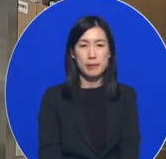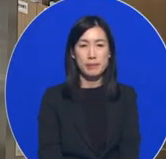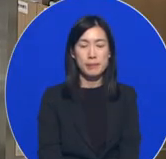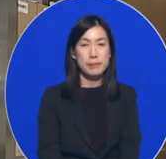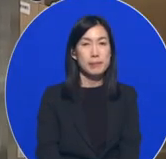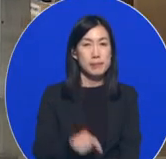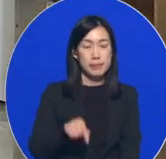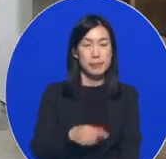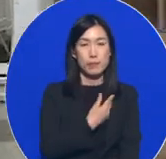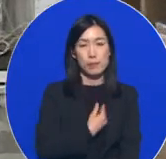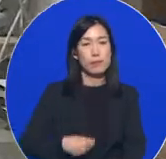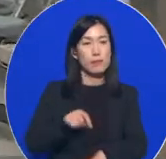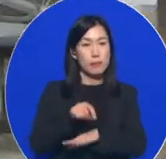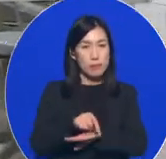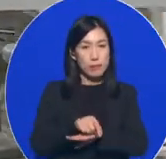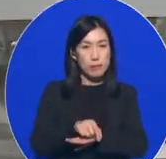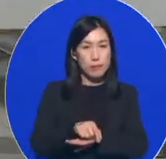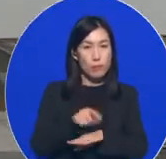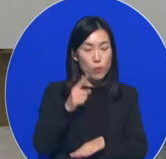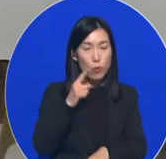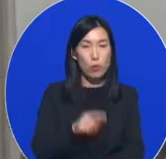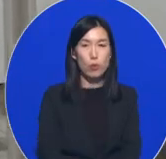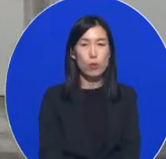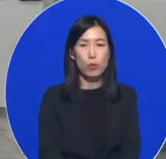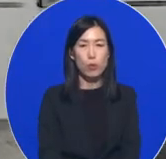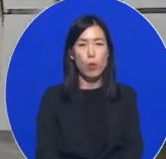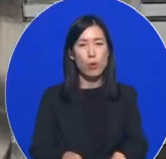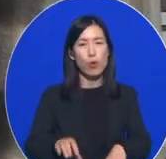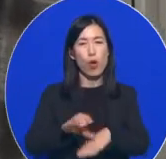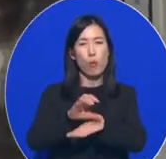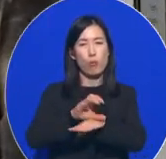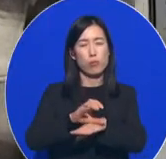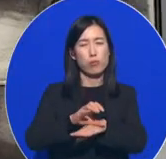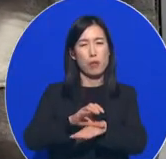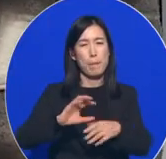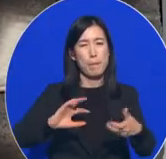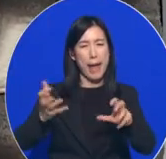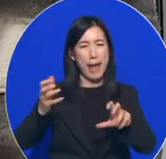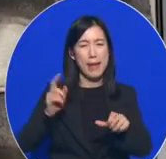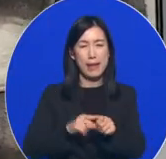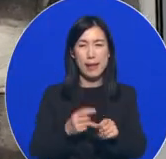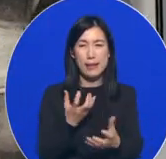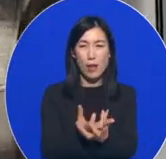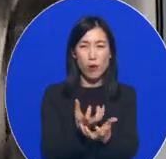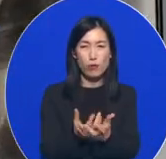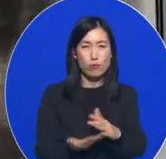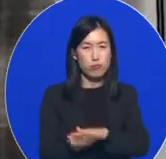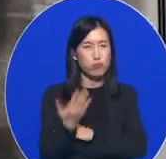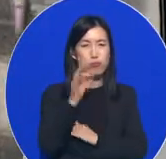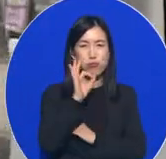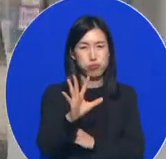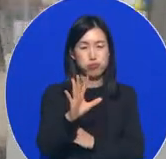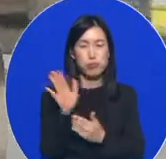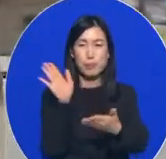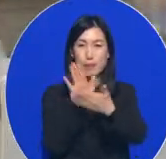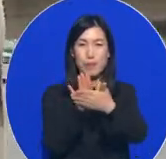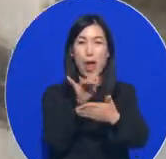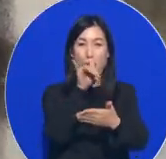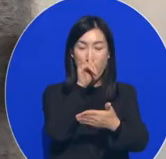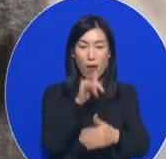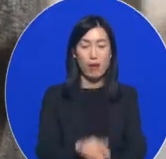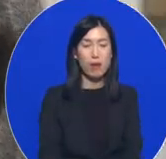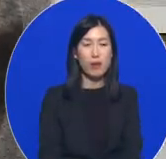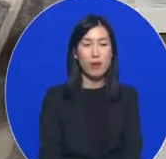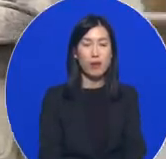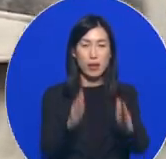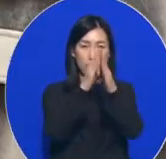제가 나와 있는 행정복지 센터에는 주민전산 시스템 장애로 민원 서류 발급이 불가하다 이런 안내문이 붙어 있습니다 또 무인민원